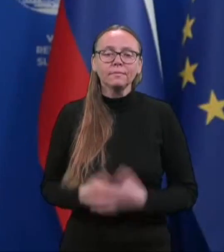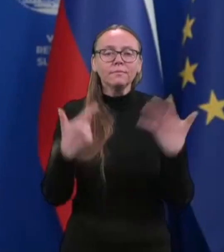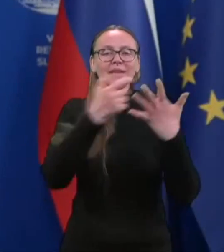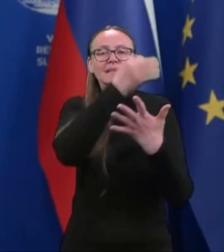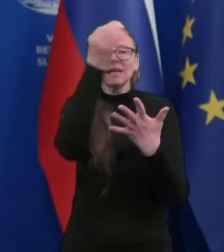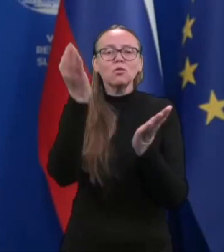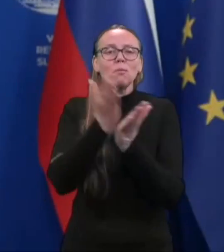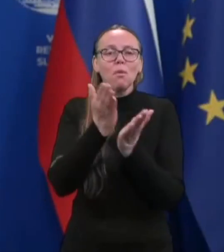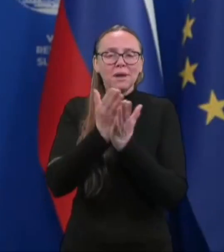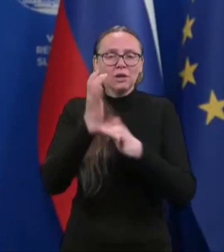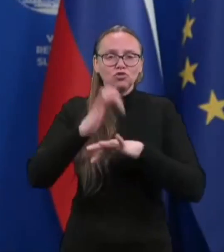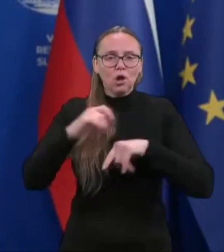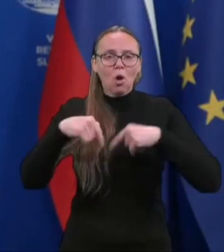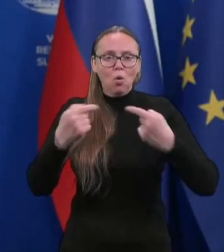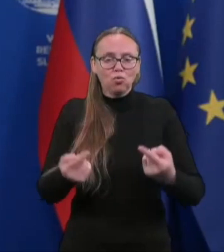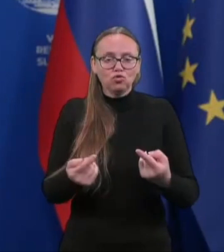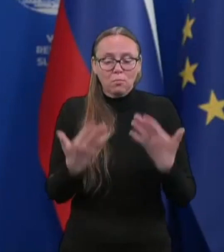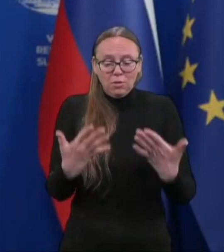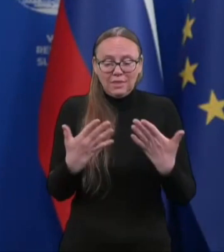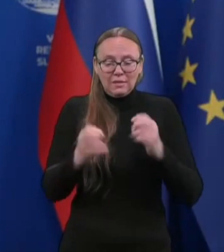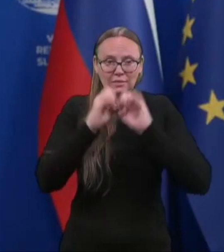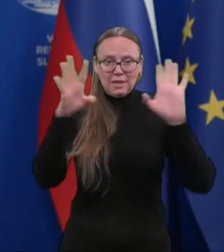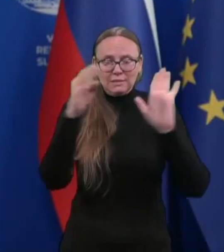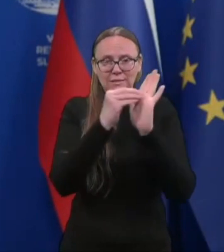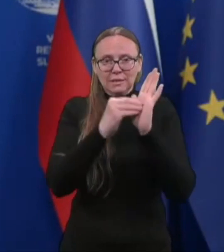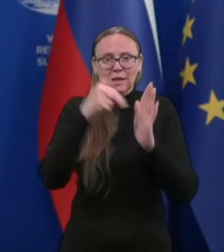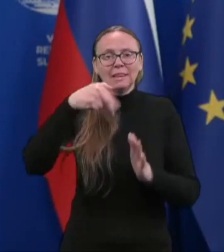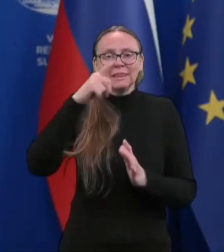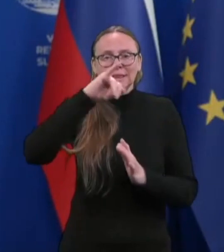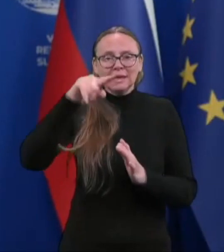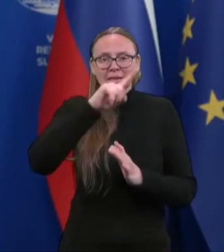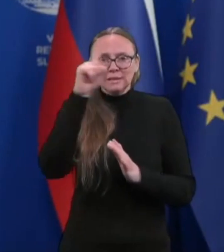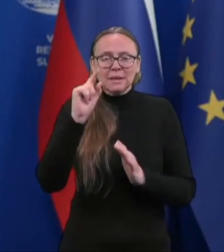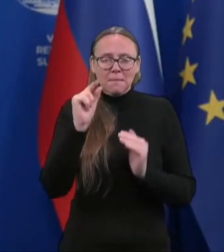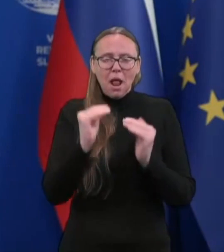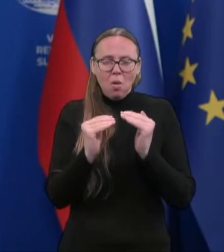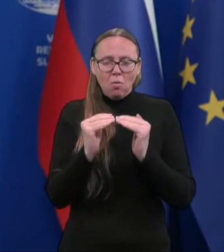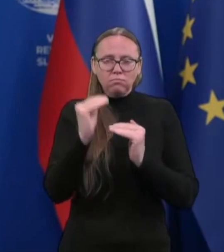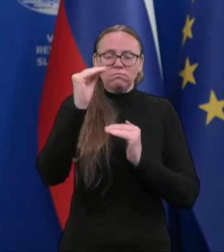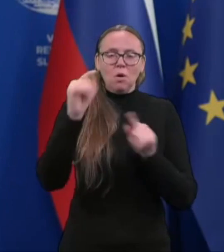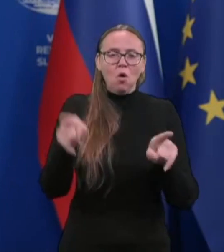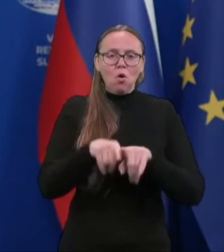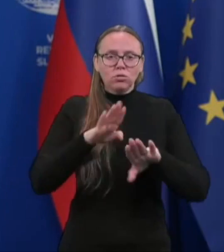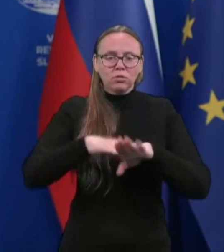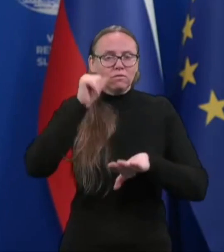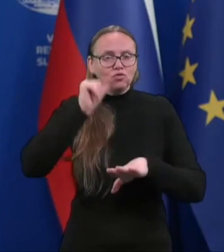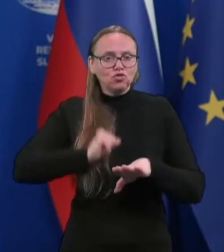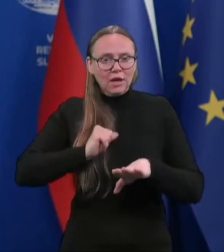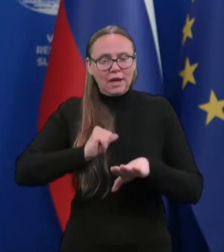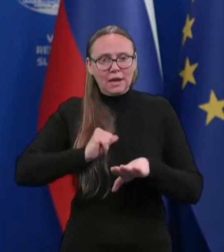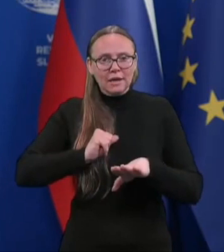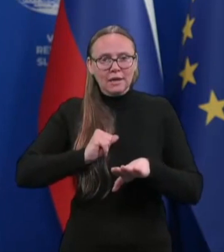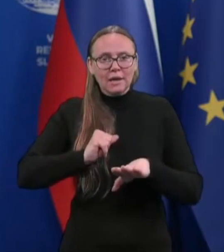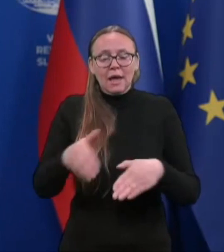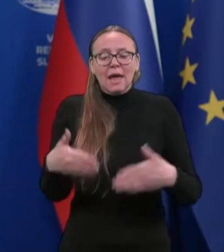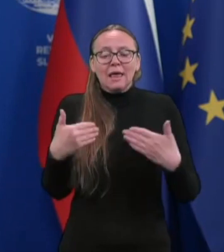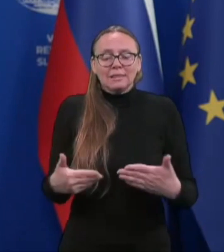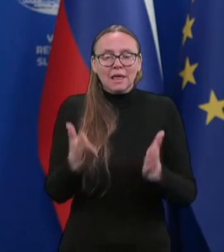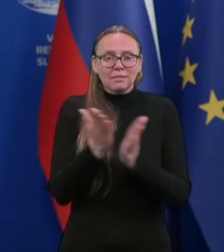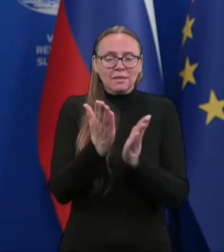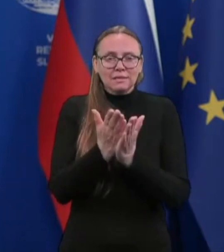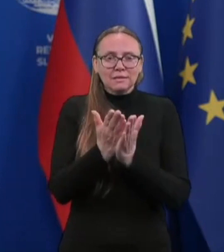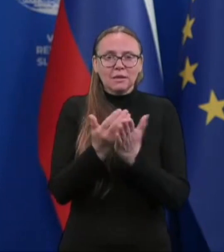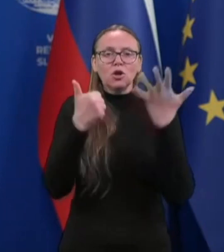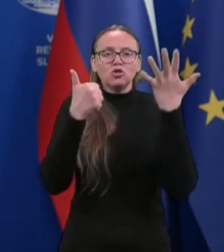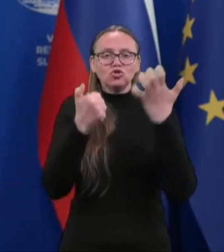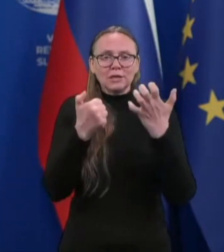Sedemdnevno povprečje okužb je po danes objavljenih podatkih NIJZ nekoliko višje, kot smo poročali včeraj, in sicer danes to povprečje